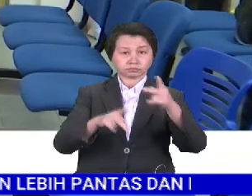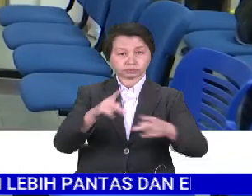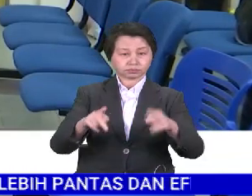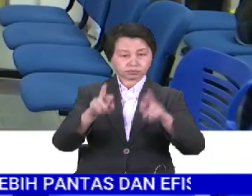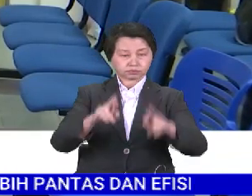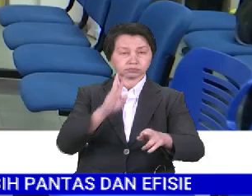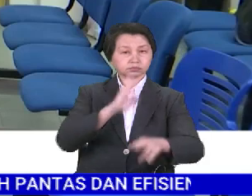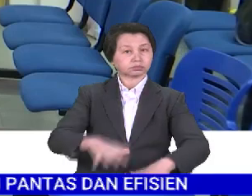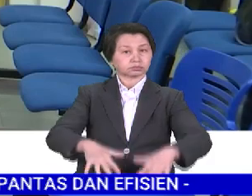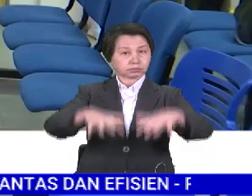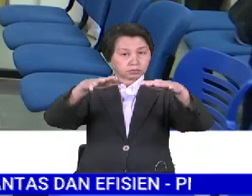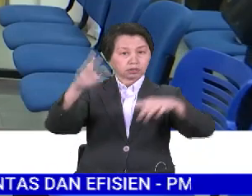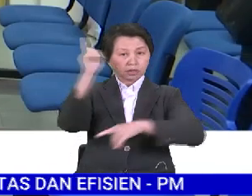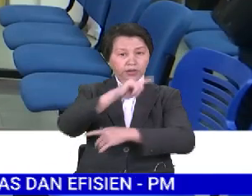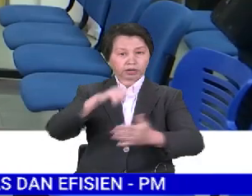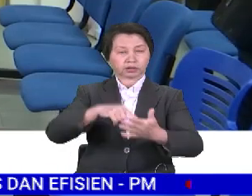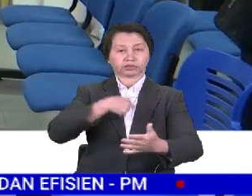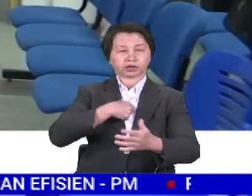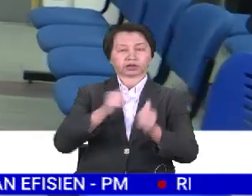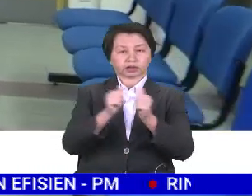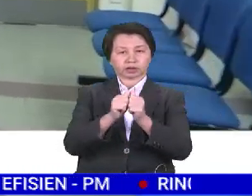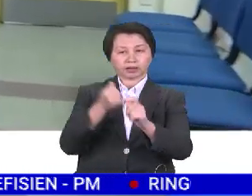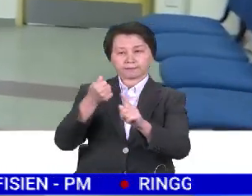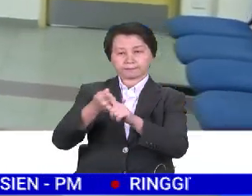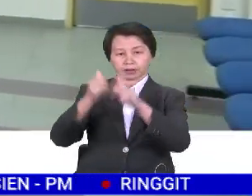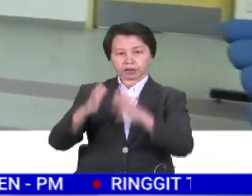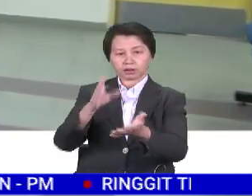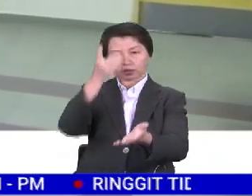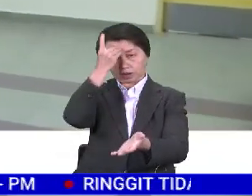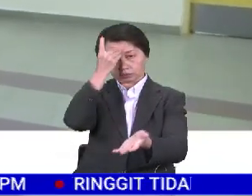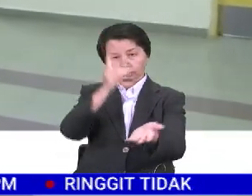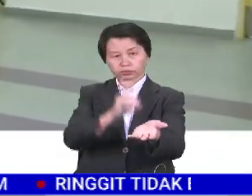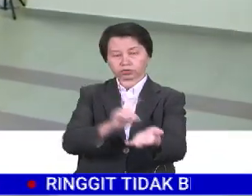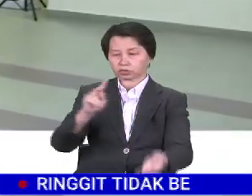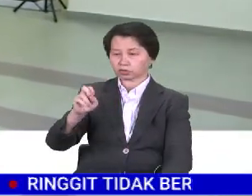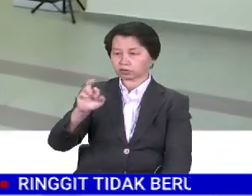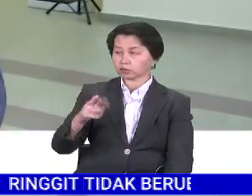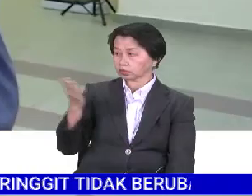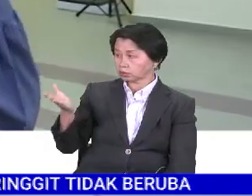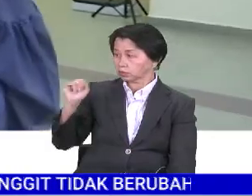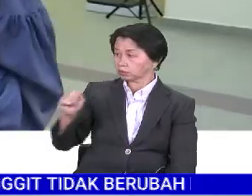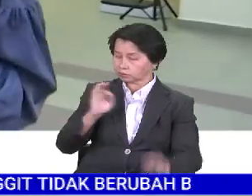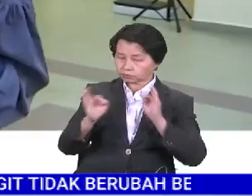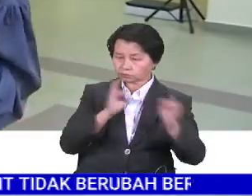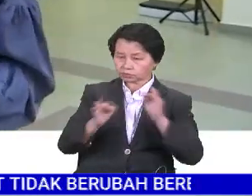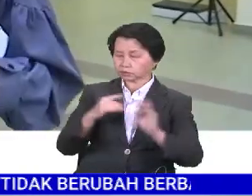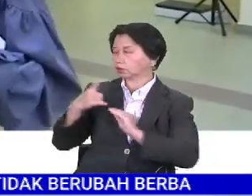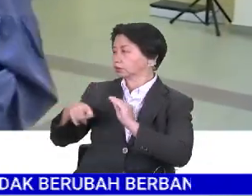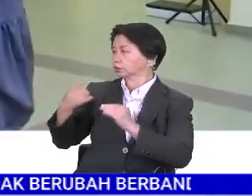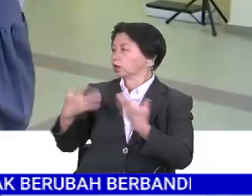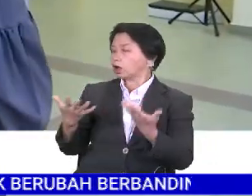banjir. Jadi hari ini saya bersama dengan pengarahnya, Datuk Dr. Nur Azimi Yunus. Jadi mungkin Datuk boleh kongsikan sedikit